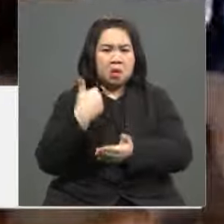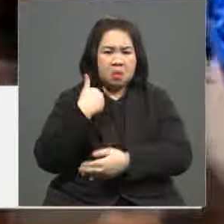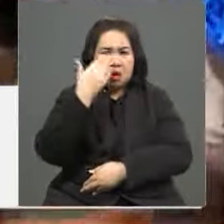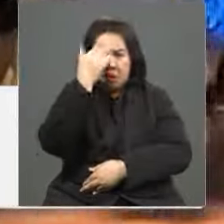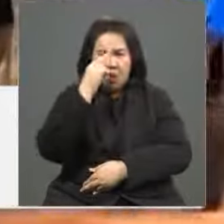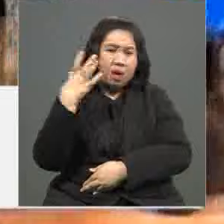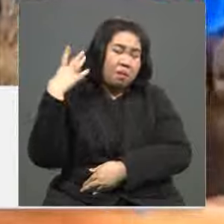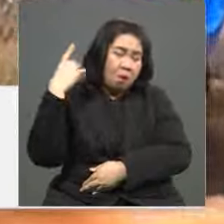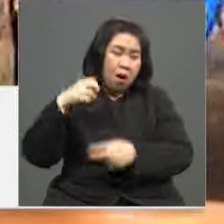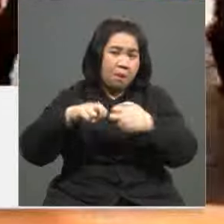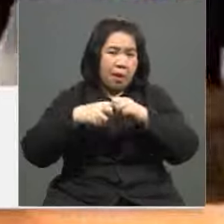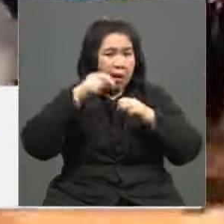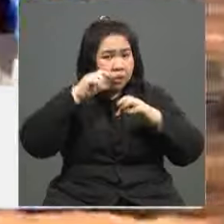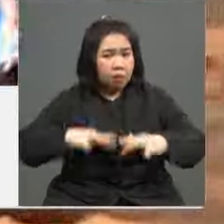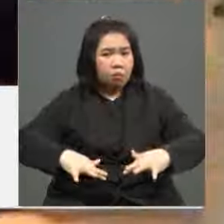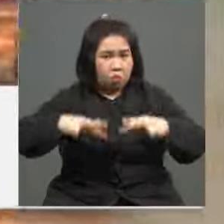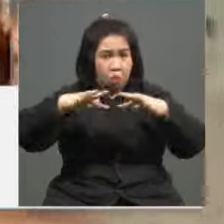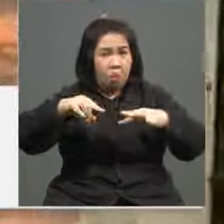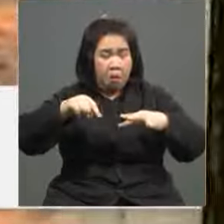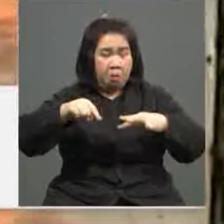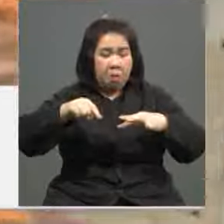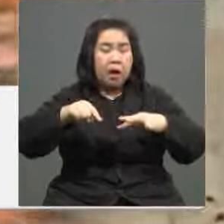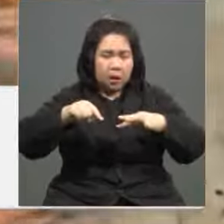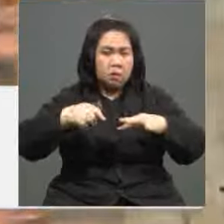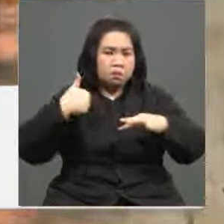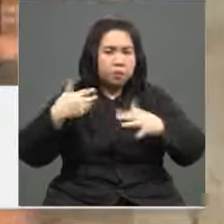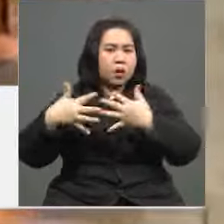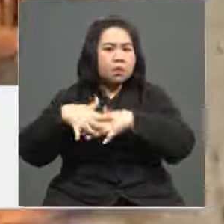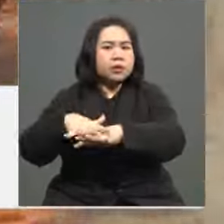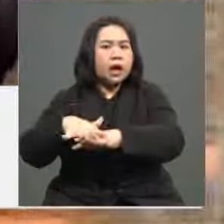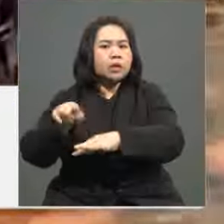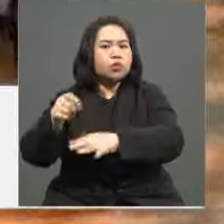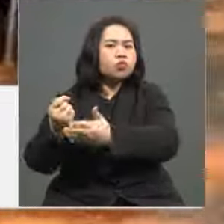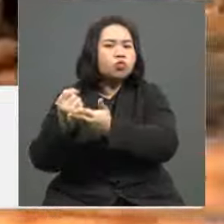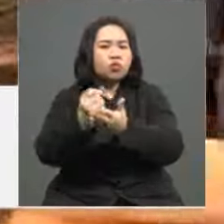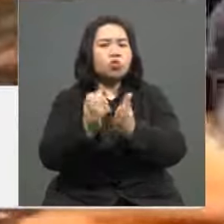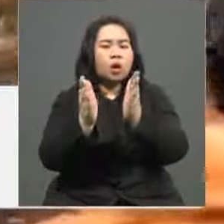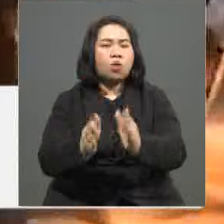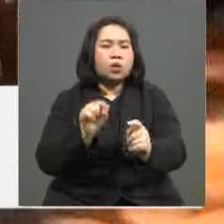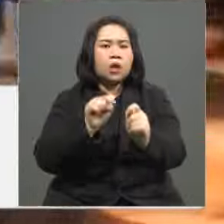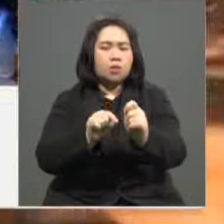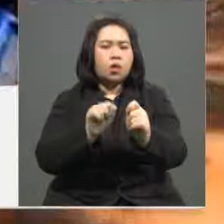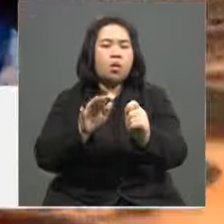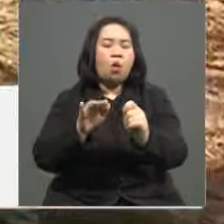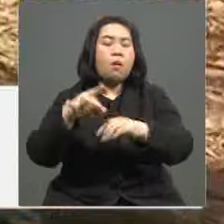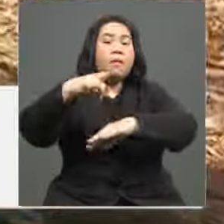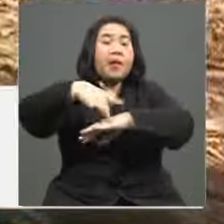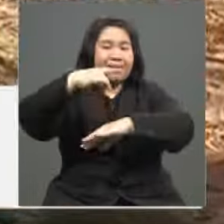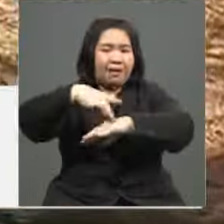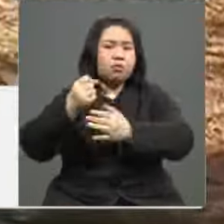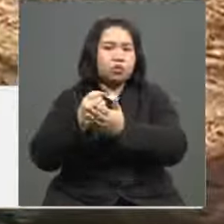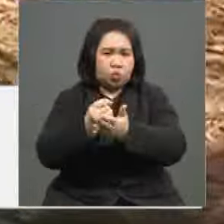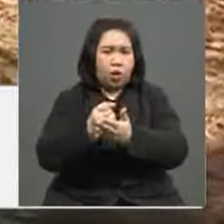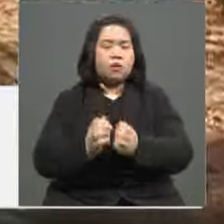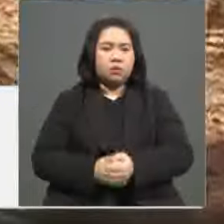ไหลหลากเกิดผลกระทบน้ำขังท่วมสูงโดยได้ประสานผ่านสวนบริการช่วยเหลือผู้ประสบอุทุกภัยตำบลคึดช้างอำเภอแม่แตงส่วนของช้างจาก